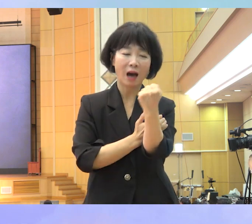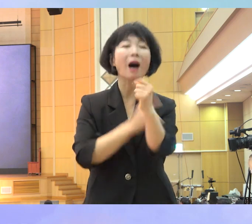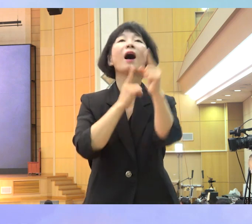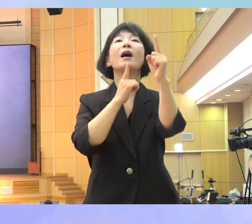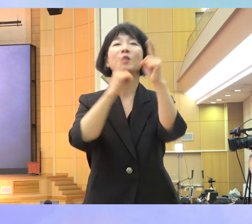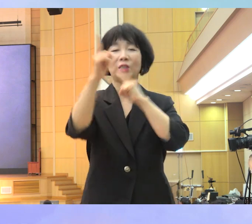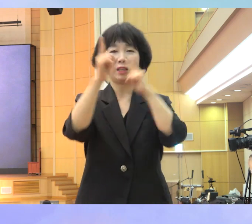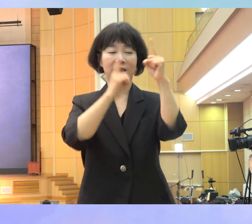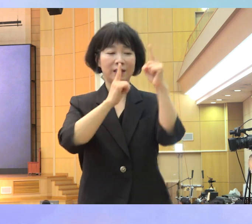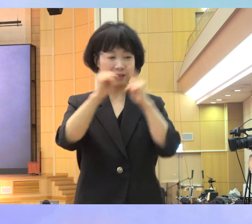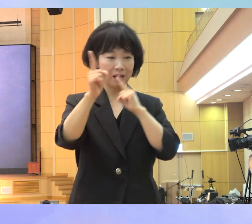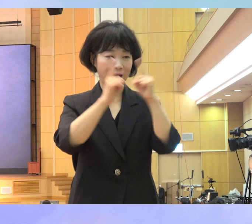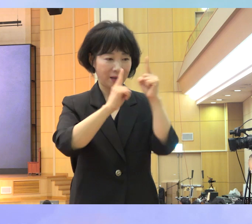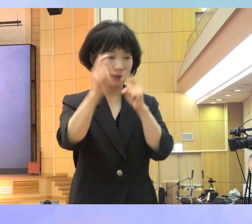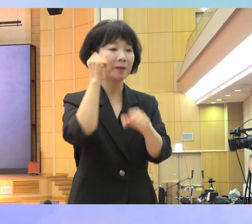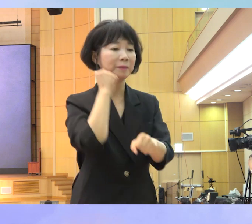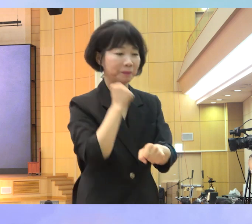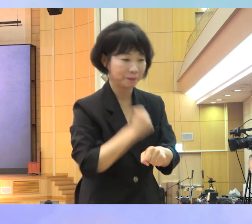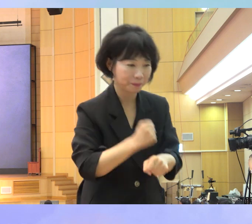능력이라